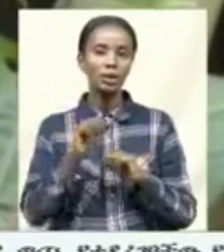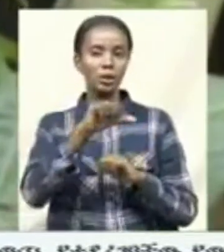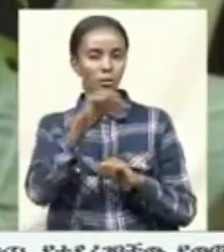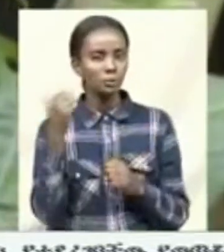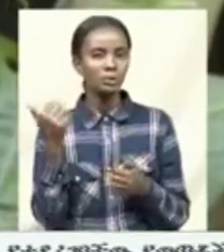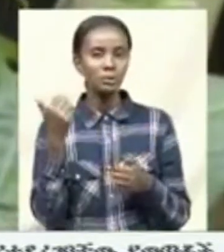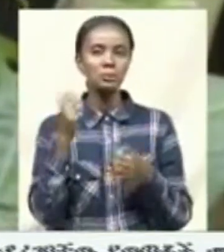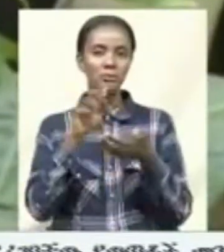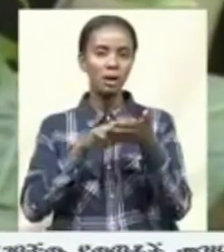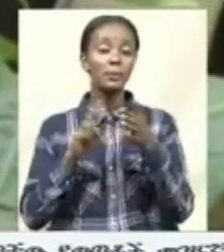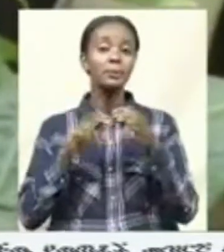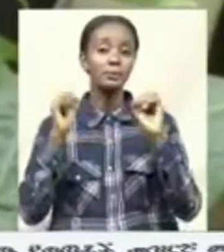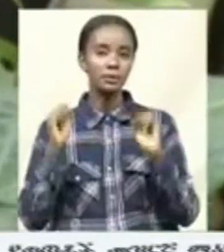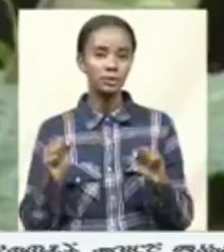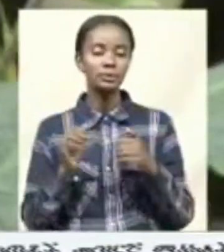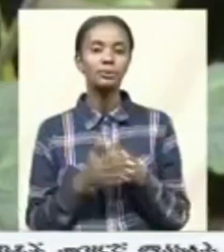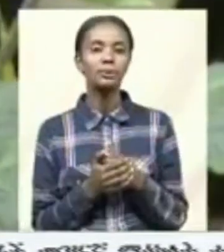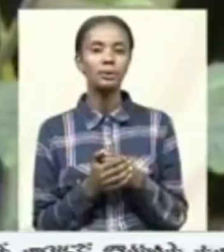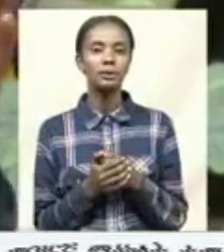ሌሎችንም ማንበብ እንዲችሉ